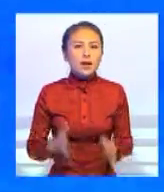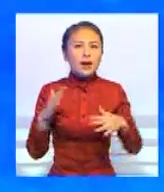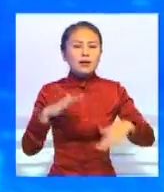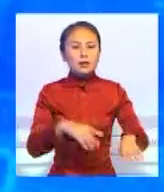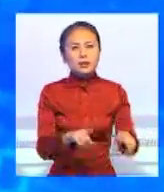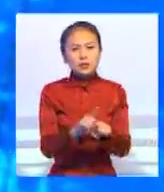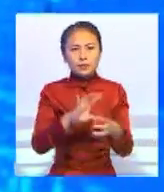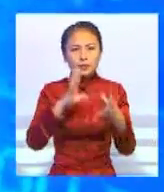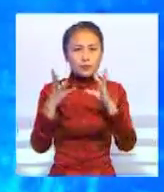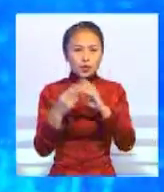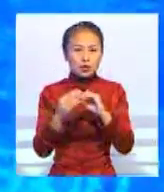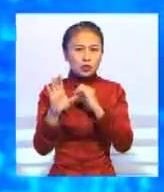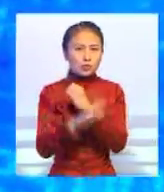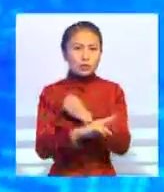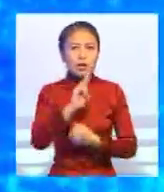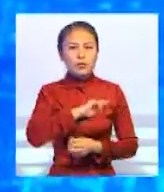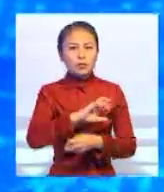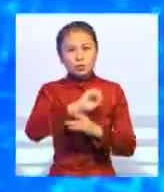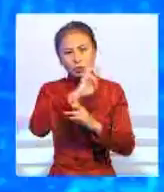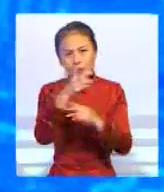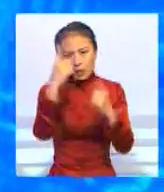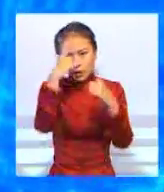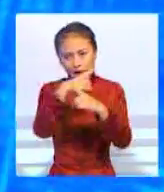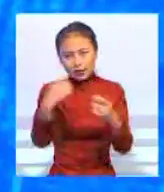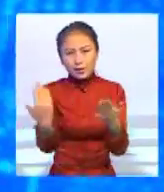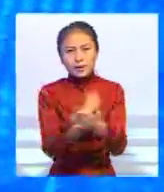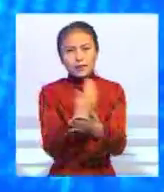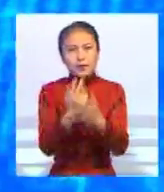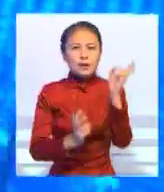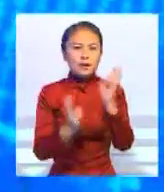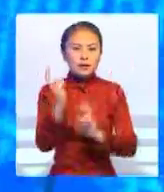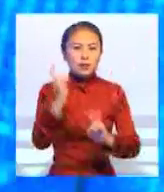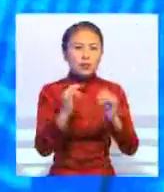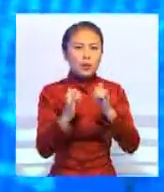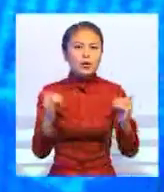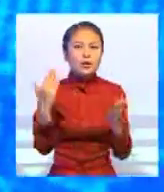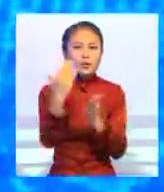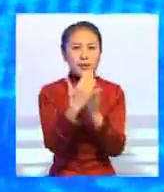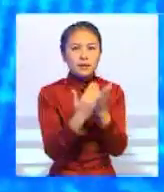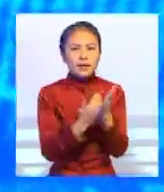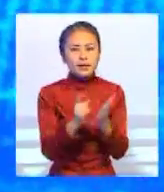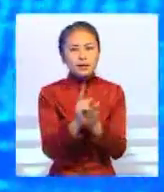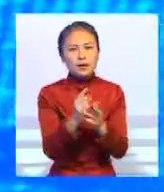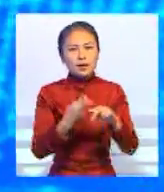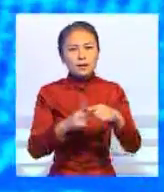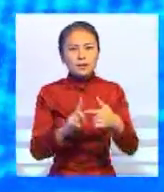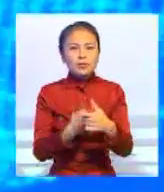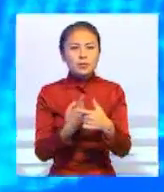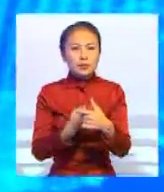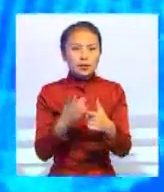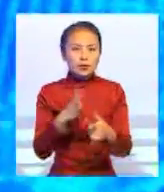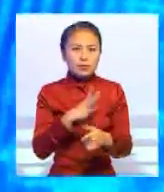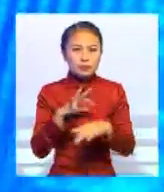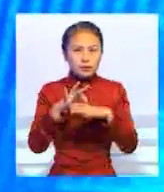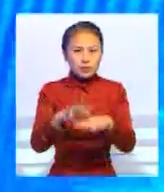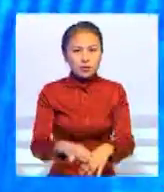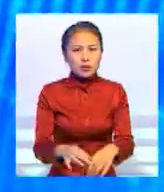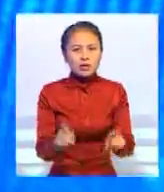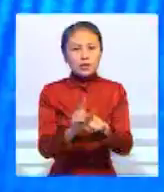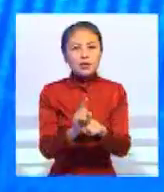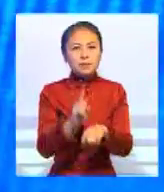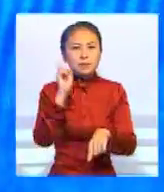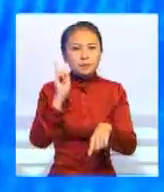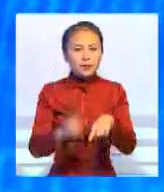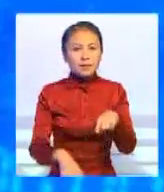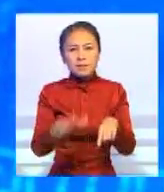Арал теңіз аймағында нәтижелі жұмыспен қамту және бұқаралық кәсіпкерлікті дамыту бағдарламасы қарқынды іске асырылып келеді.